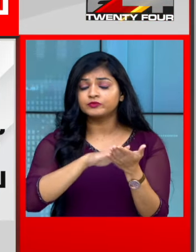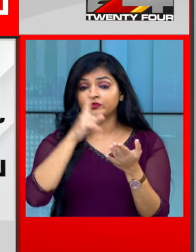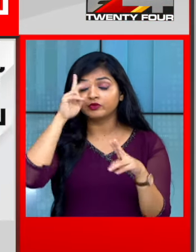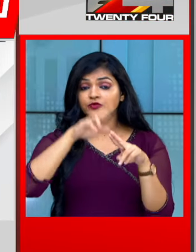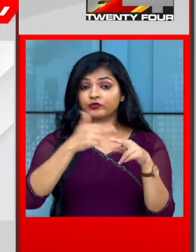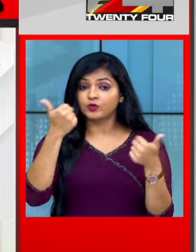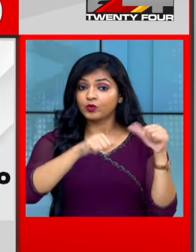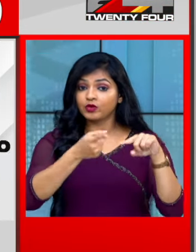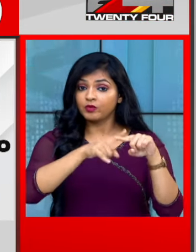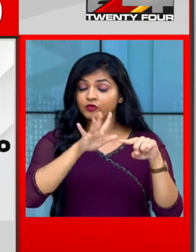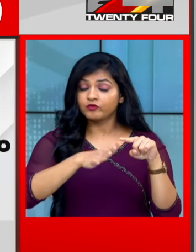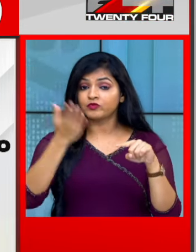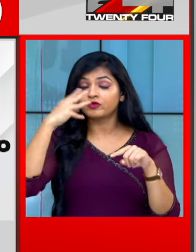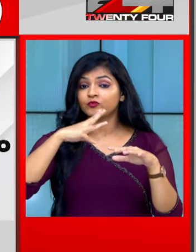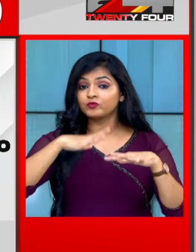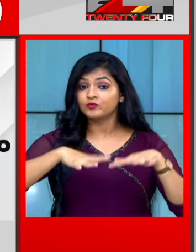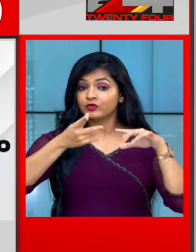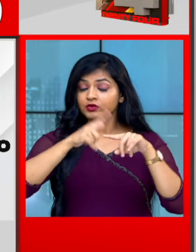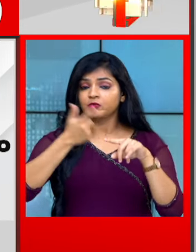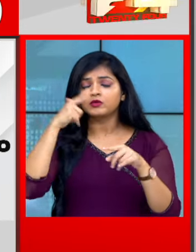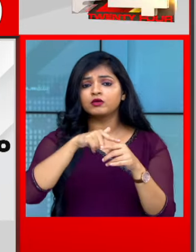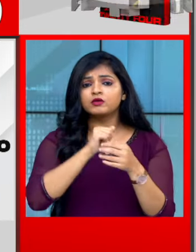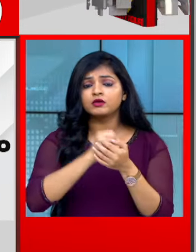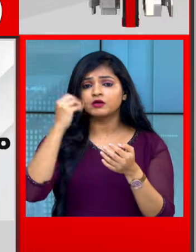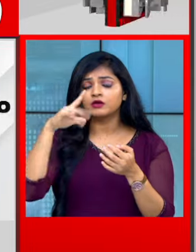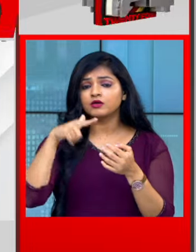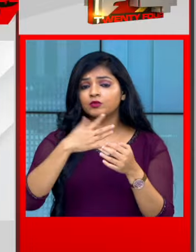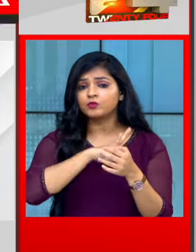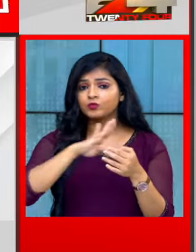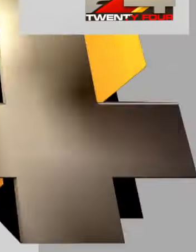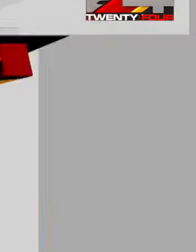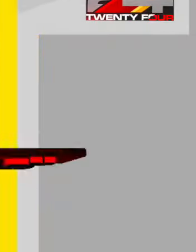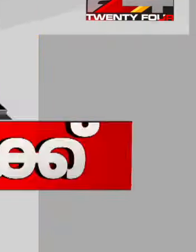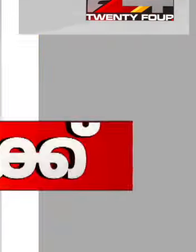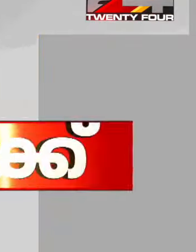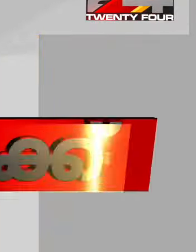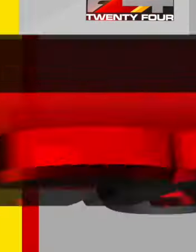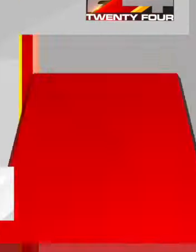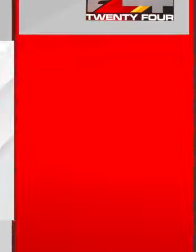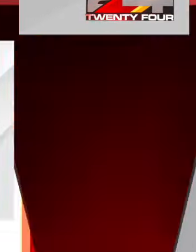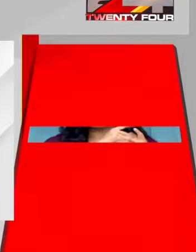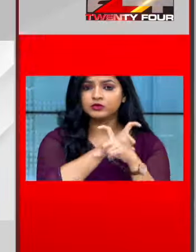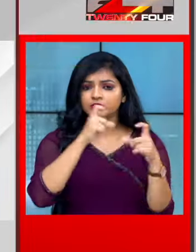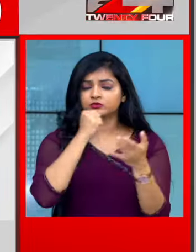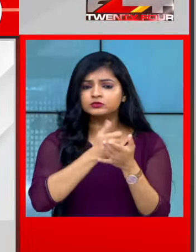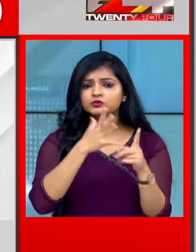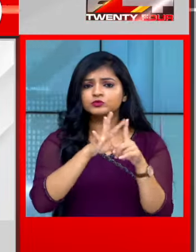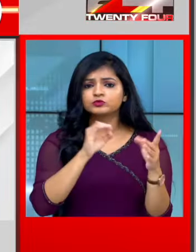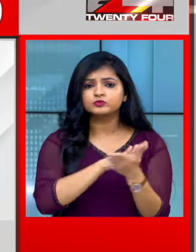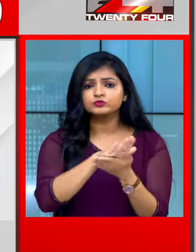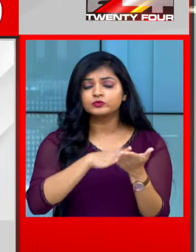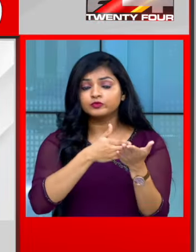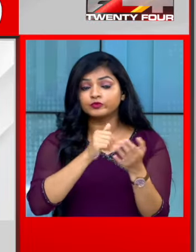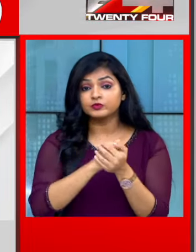എന്തുകൊണ്ട് ആ സമയത്ത് ഇലക്ട്രിസിറ്റി ബോർഡിനെയോ അല്ലെങ്കിൽ സർക്കാരിനെയോ അറിയിച്ചില്ല എന്ന ഒരു മറുചോദ്യവും രമേശ് ചെന്നിത്തല ചോദിക്കുന്നു. മുഖ്യമന്ത്രിയും അതായത് വ്യവസായ